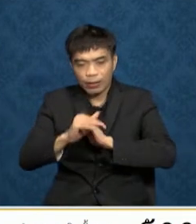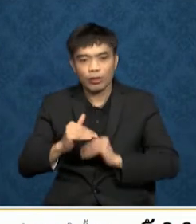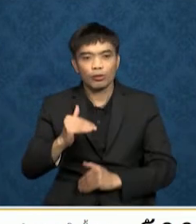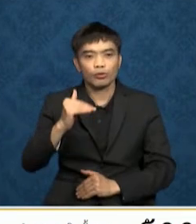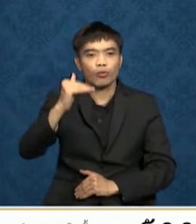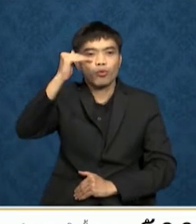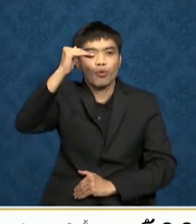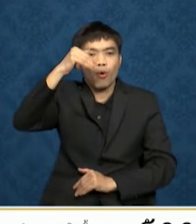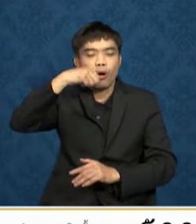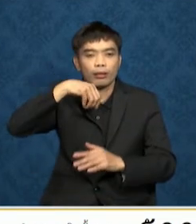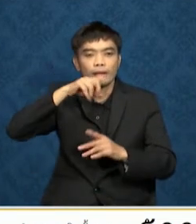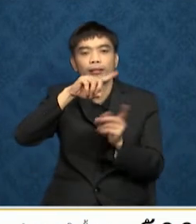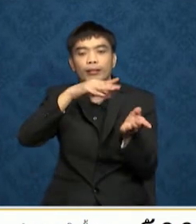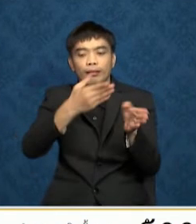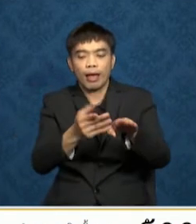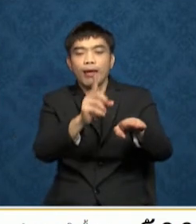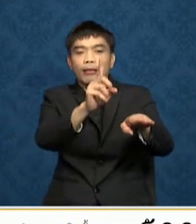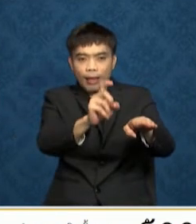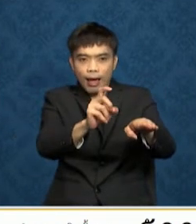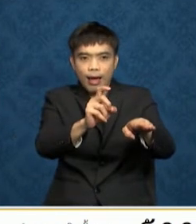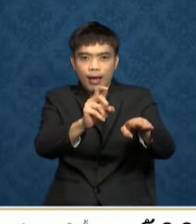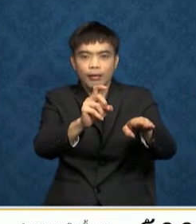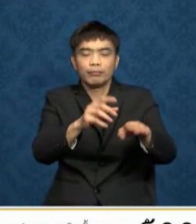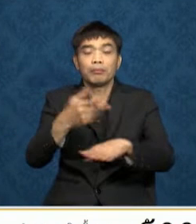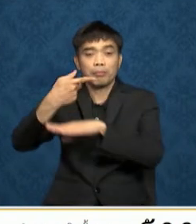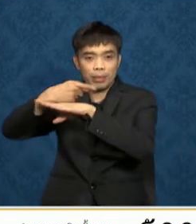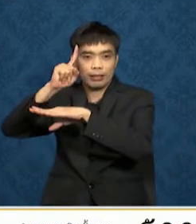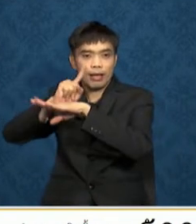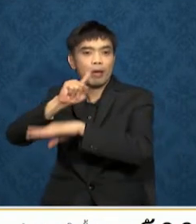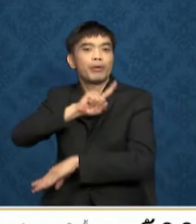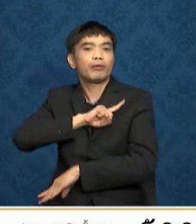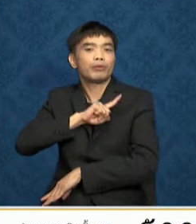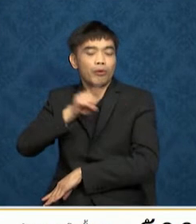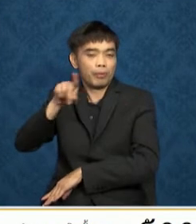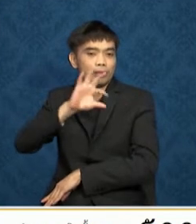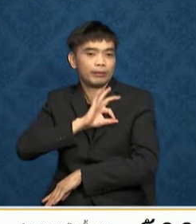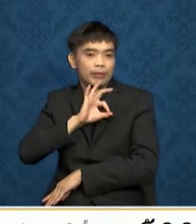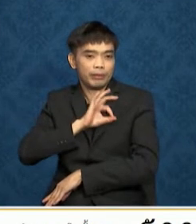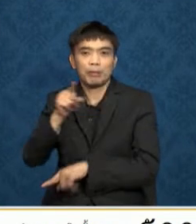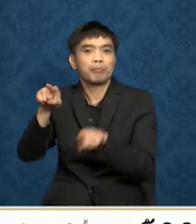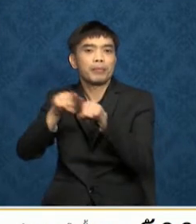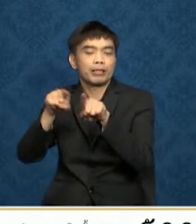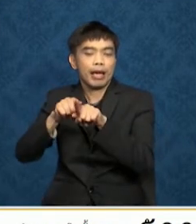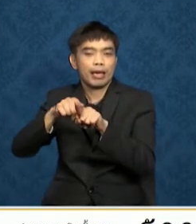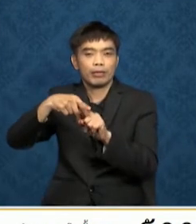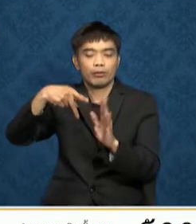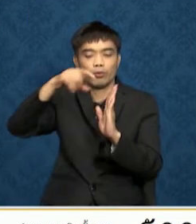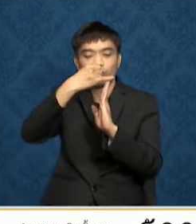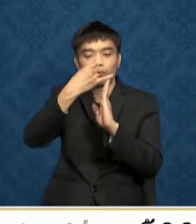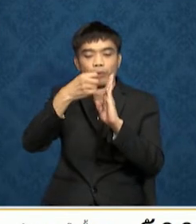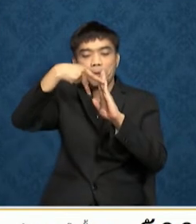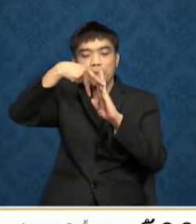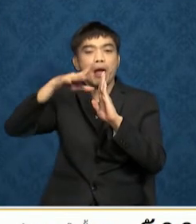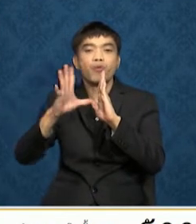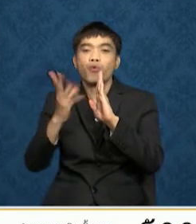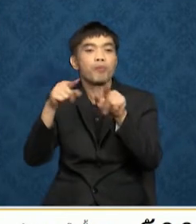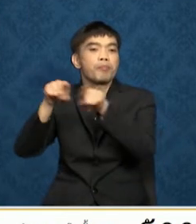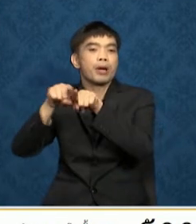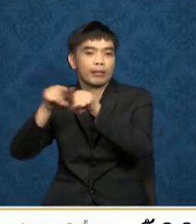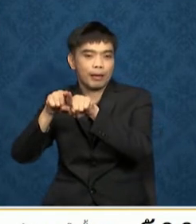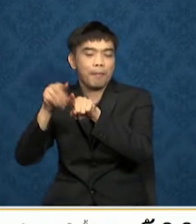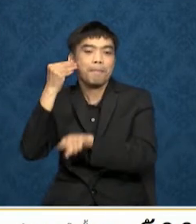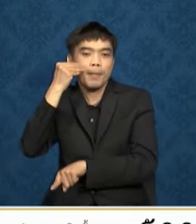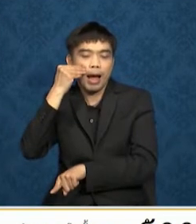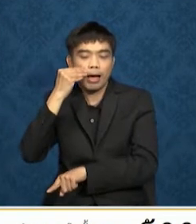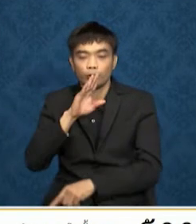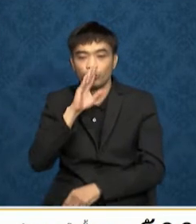สภาผู้ทราษฎรระบบเขตเลือกตั้งเหมือนกันท่านอยู่พิโลกเหมือนกันเวลารถ